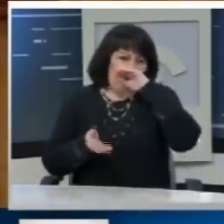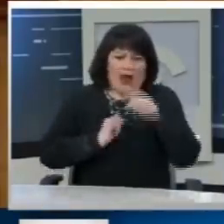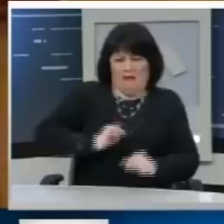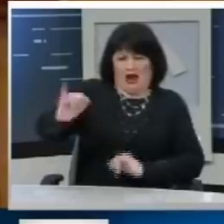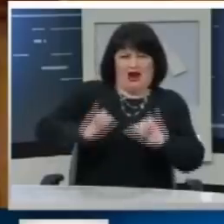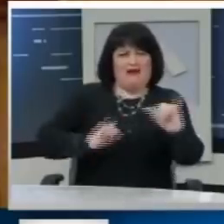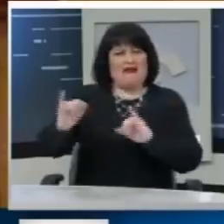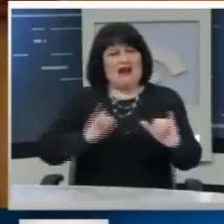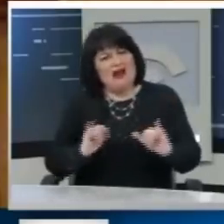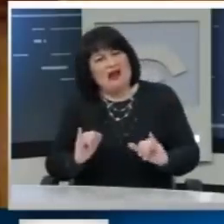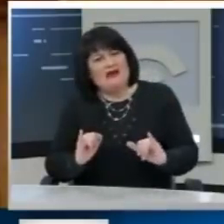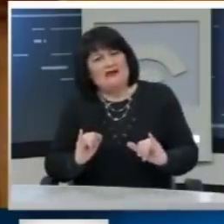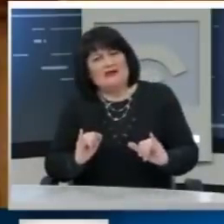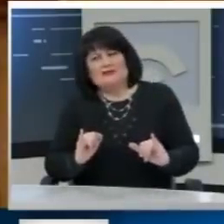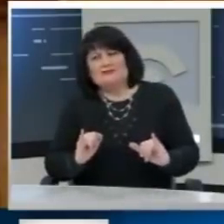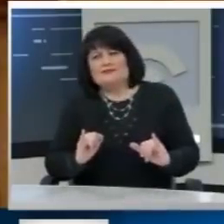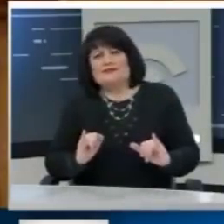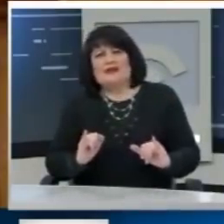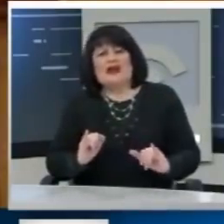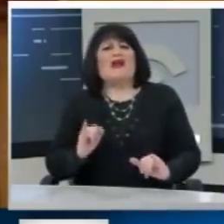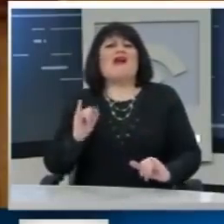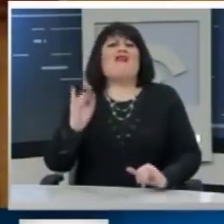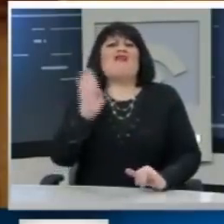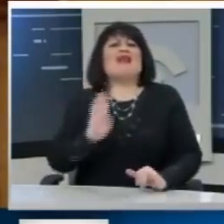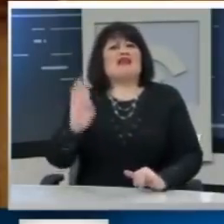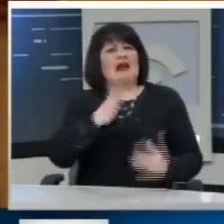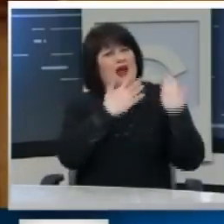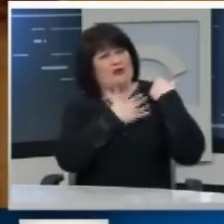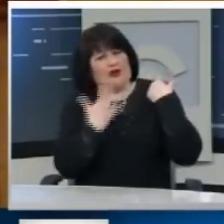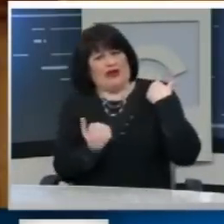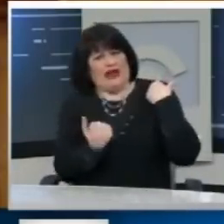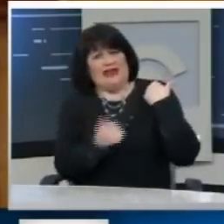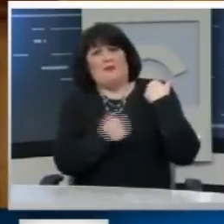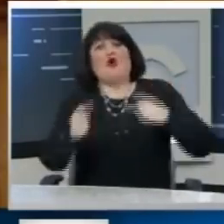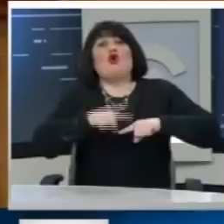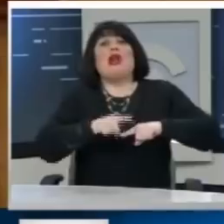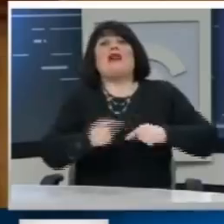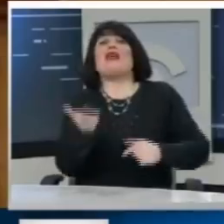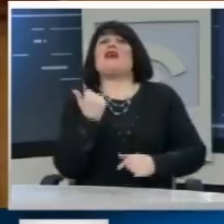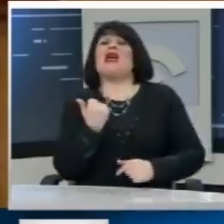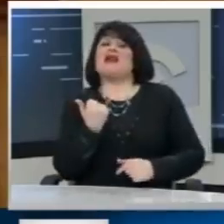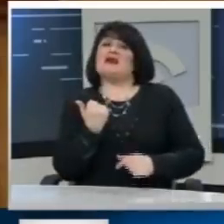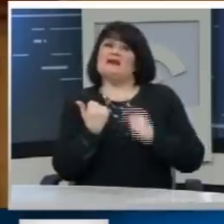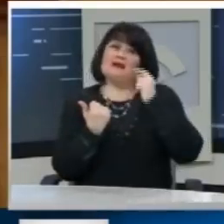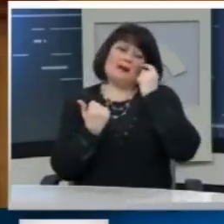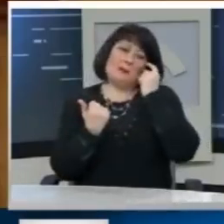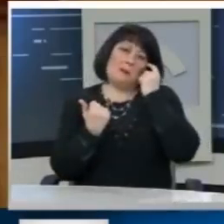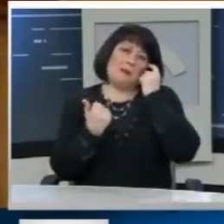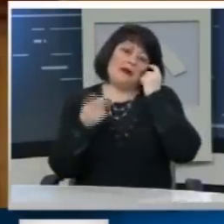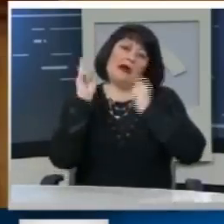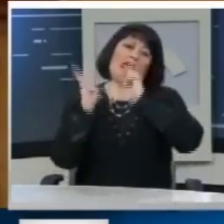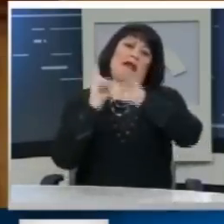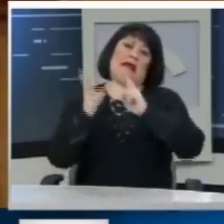πλανήτη, ακόμα και σε κάποιους καλόγυρους στο Βιετνάμ, έχει αρμοδιότητα. Βγάζει ανακοινώσεις, καταγγέλει κλπ.